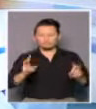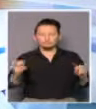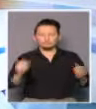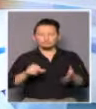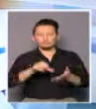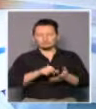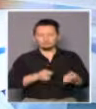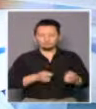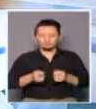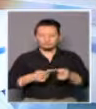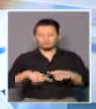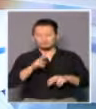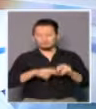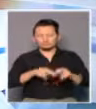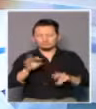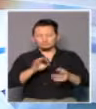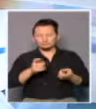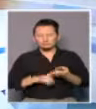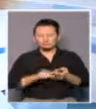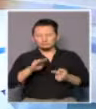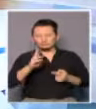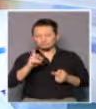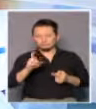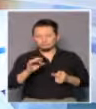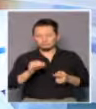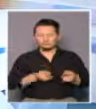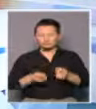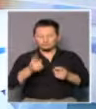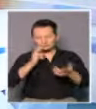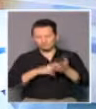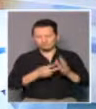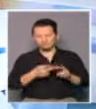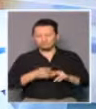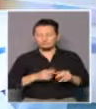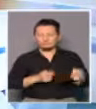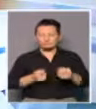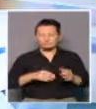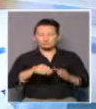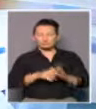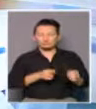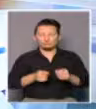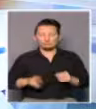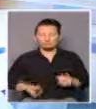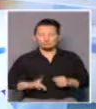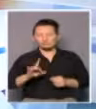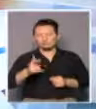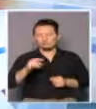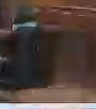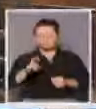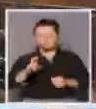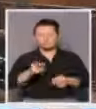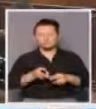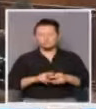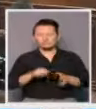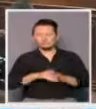присутствовали руководители отделов строительства, ЖКХ и проектной организации. Заместитель генерального директора РГП госэкспертиза